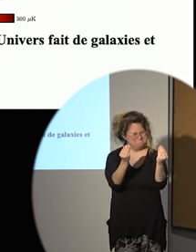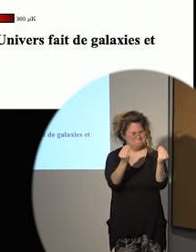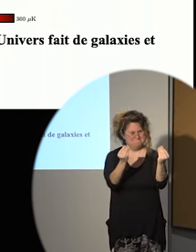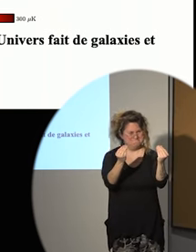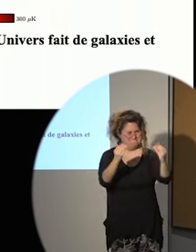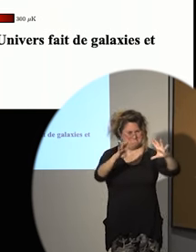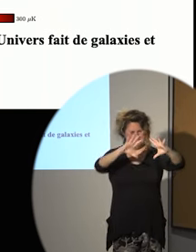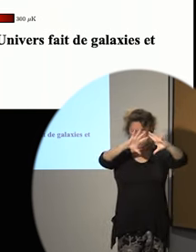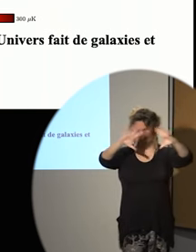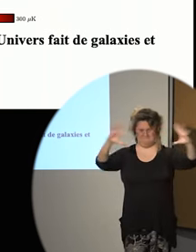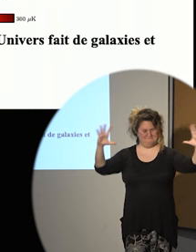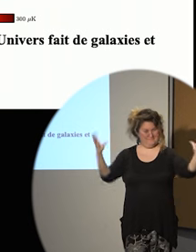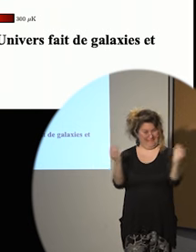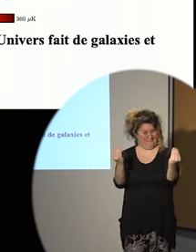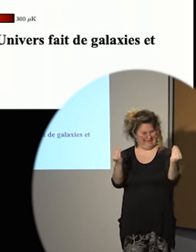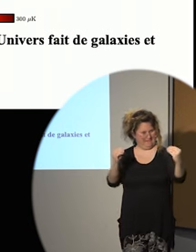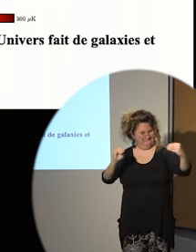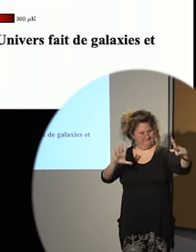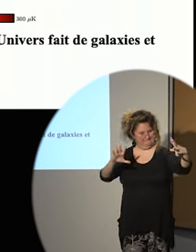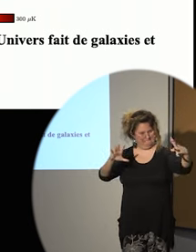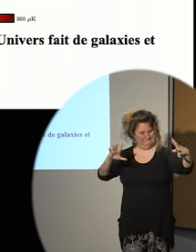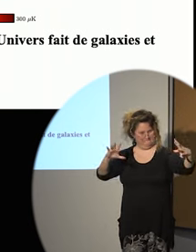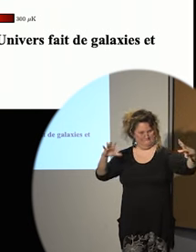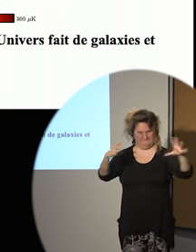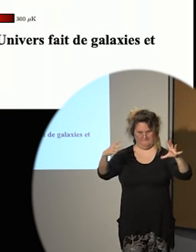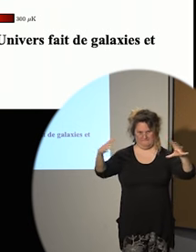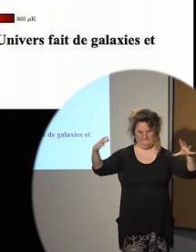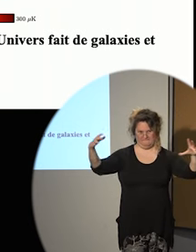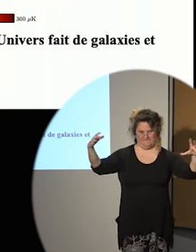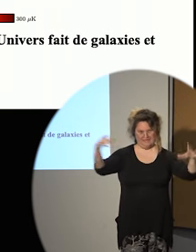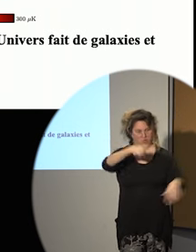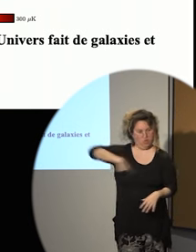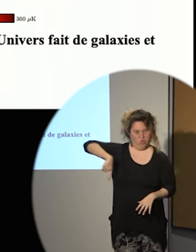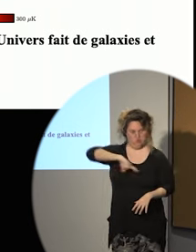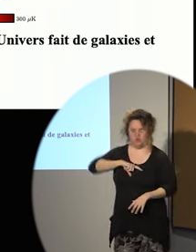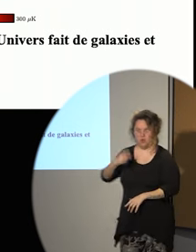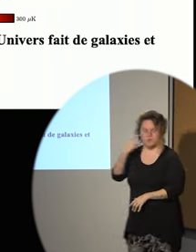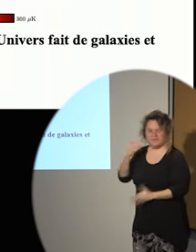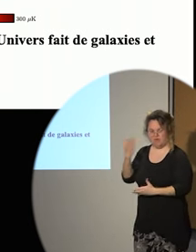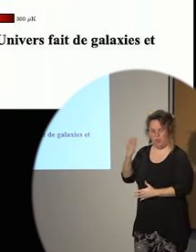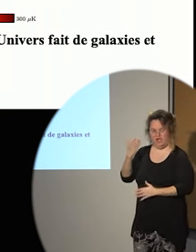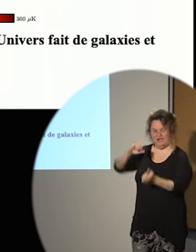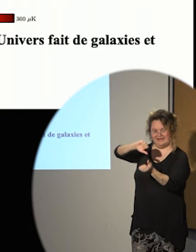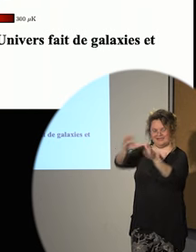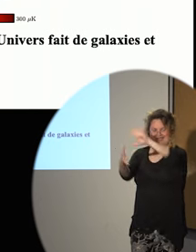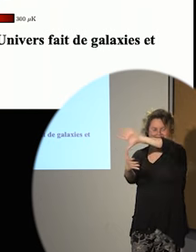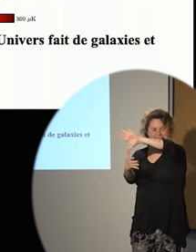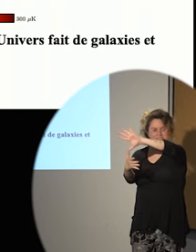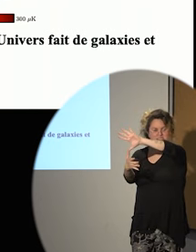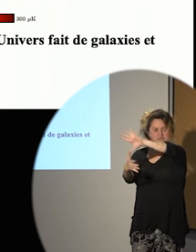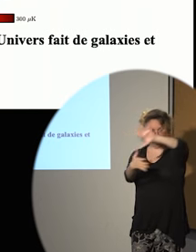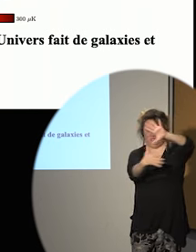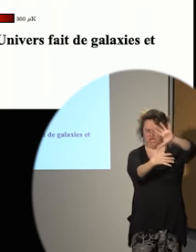points pour marquer cette texture de l'univers, les points qu'on observe, nous, astronomes, c'est les galaxies. Et c'est pour ça que les galaxies s'éloignent les unes des